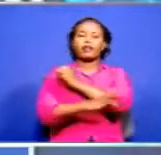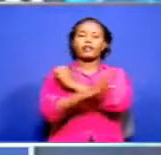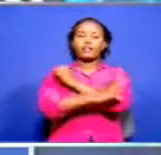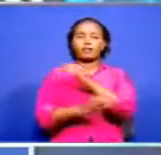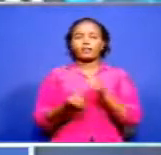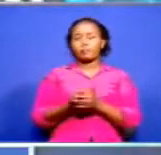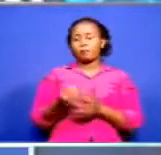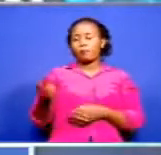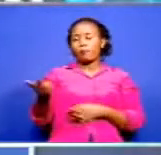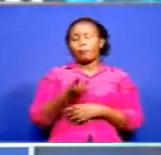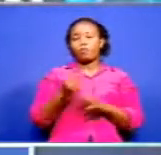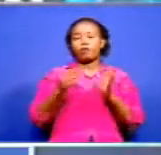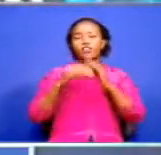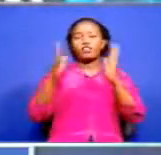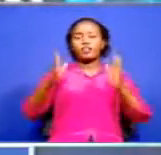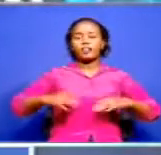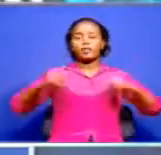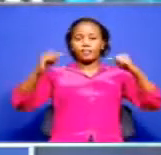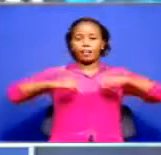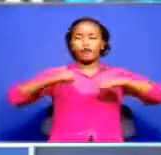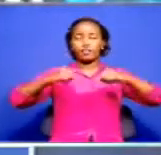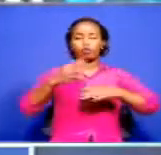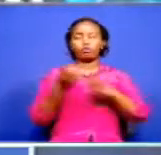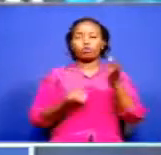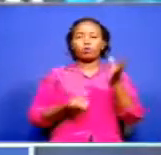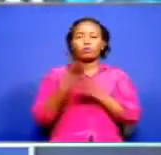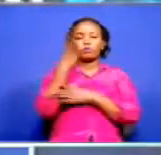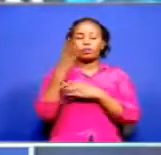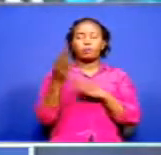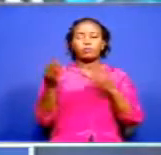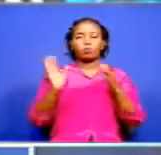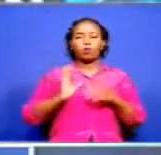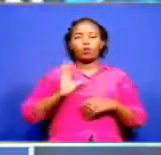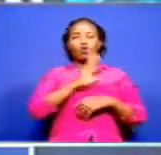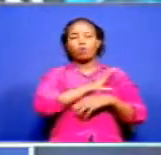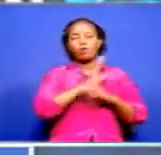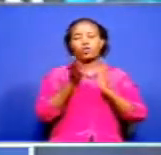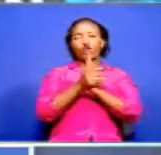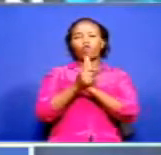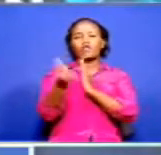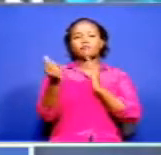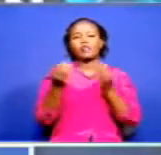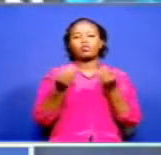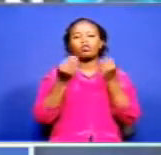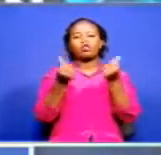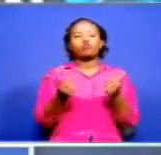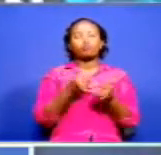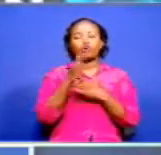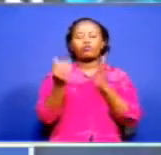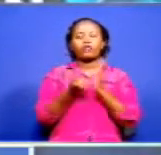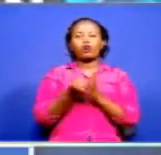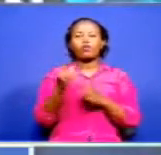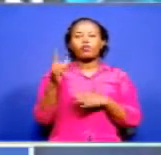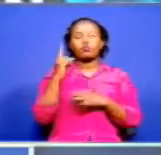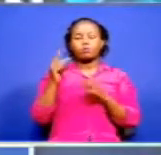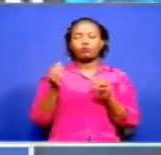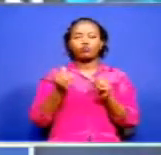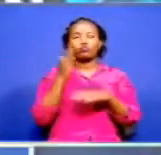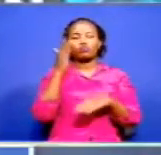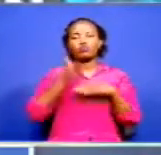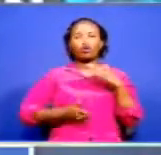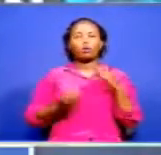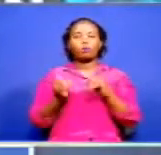hao walikubaliana kubuni kamati ya pamoja ya wataalamu kushughulikia tatizo la utekelezaji masharti ya kudhibiti msambao wa